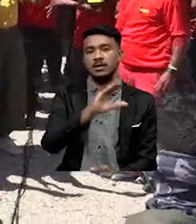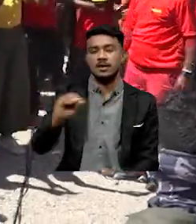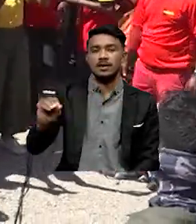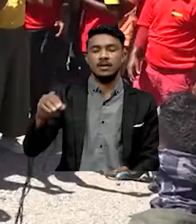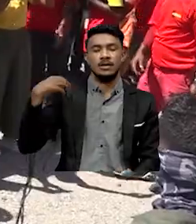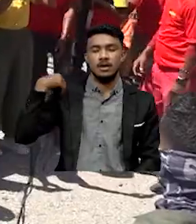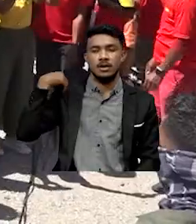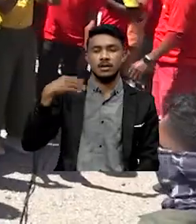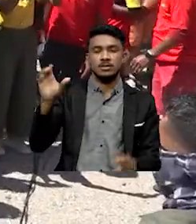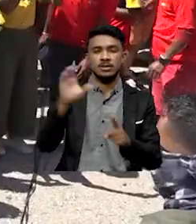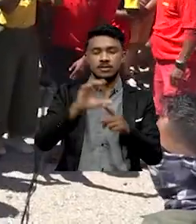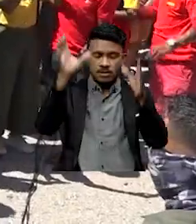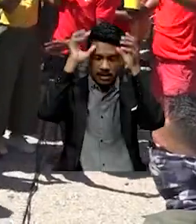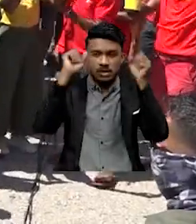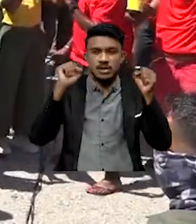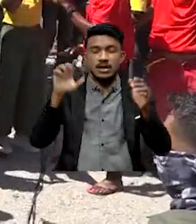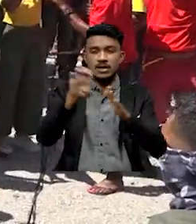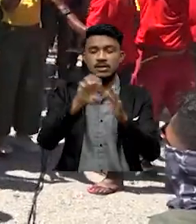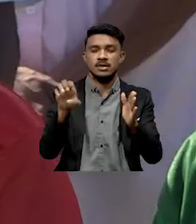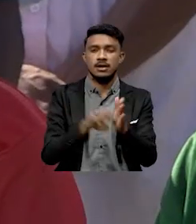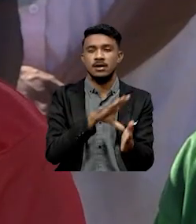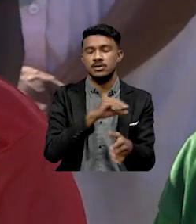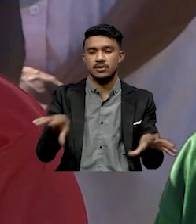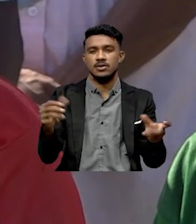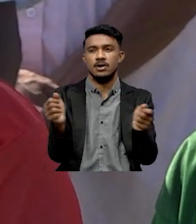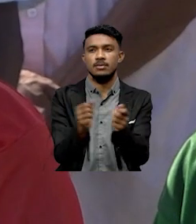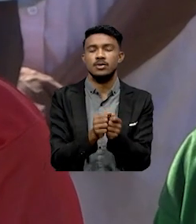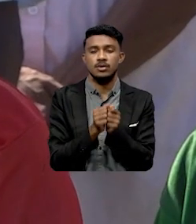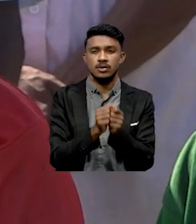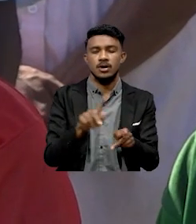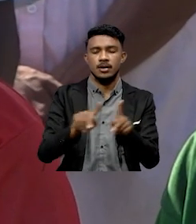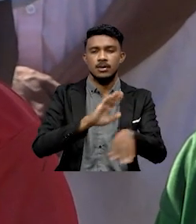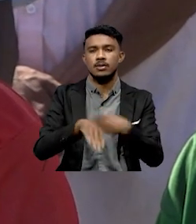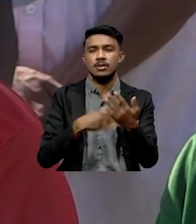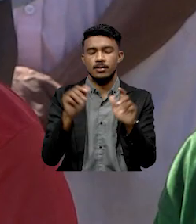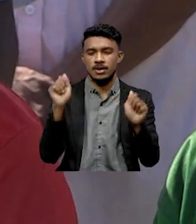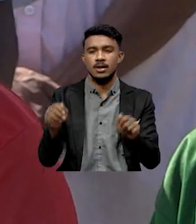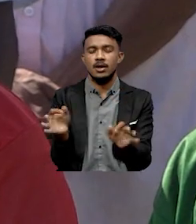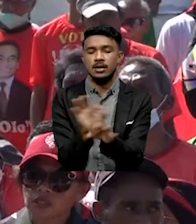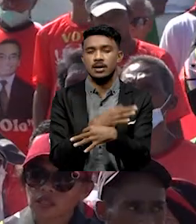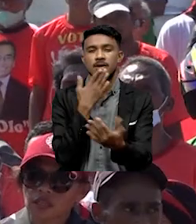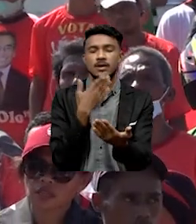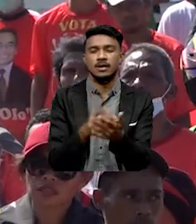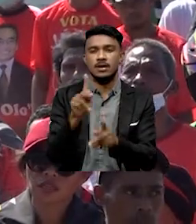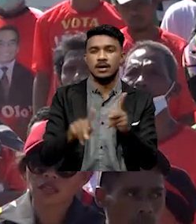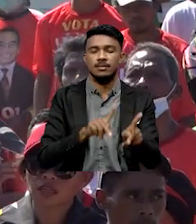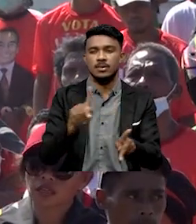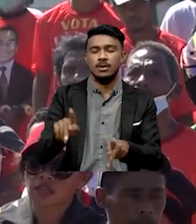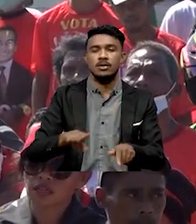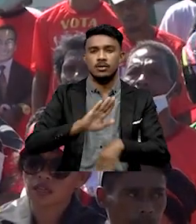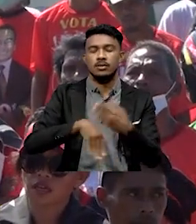nomor sorteu ruan emos, promete se servisu amutuk ho organ soberan hotu, ho dihadia dia kliutan sidadang timoruan hotu ni